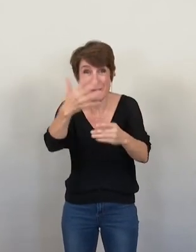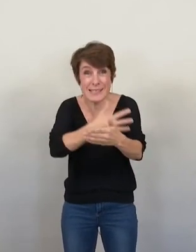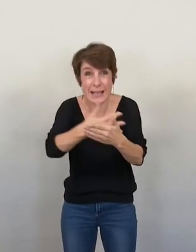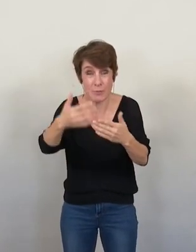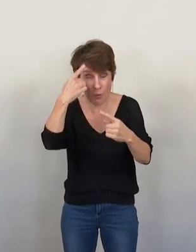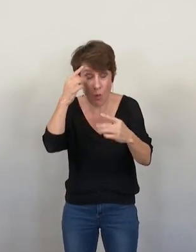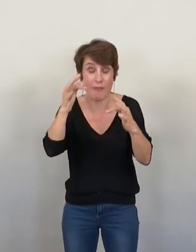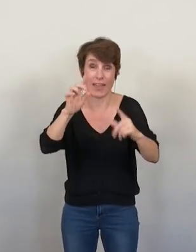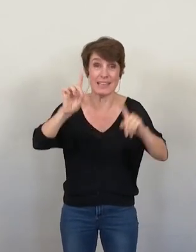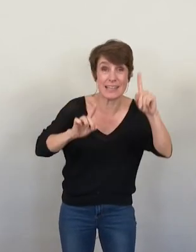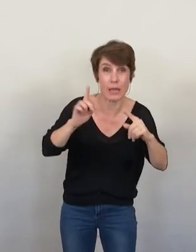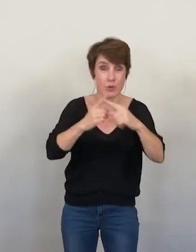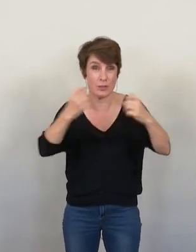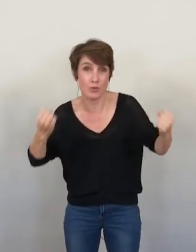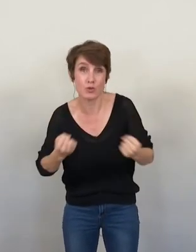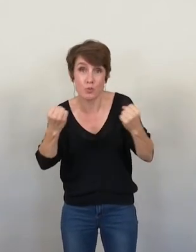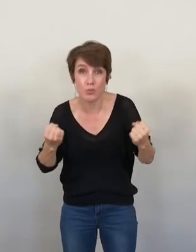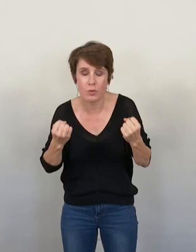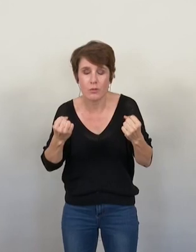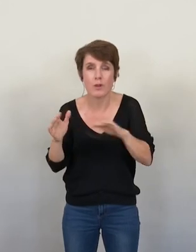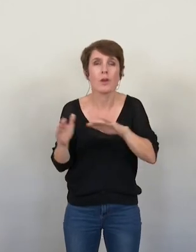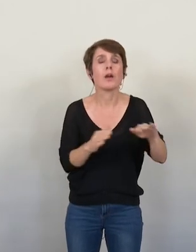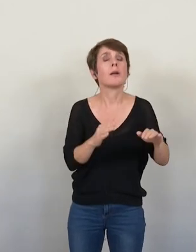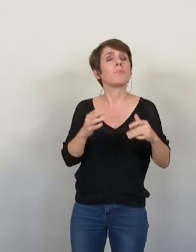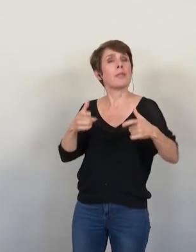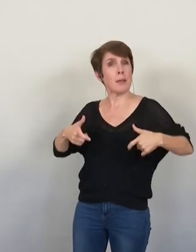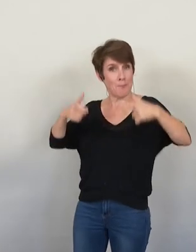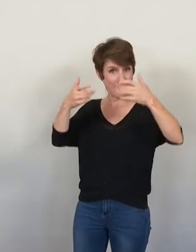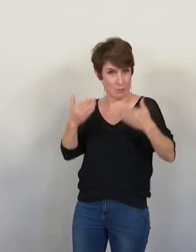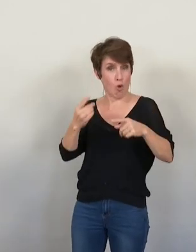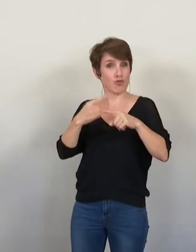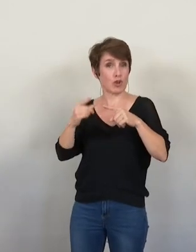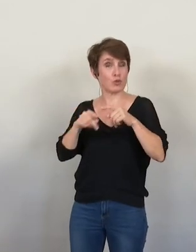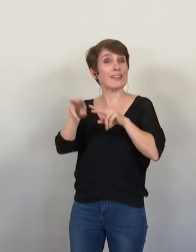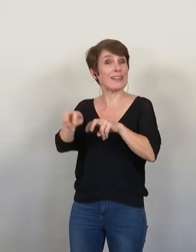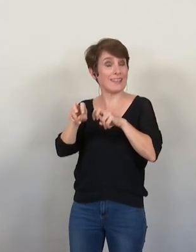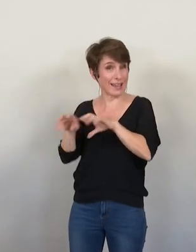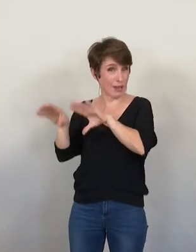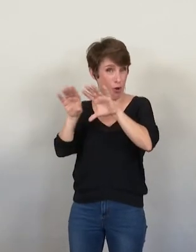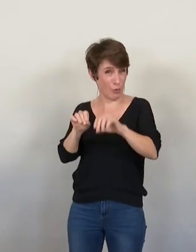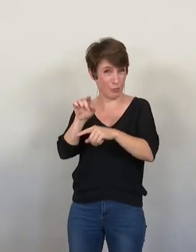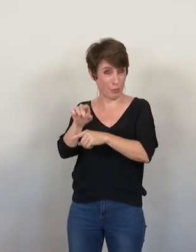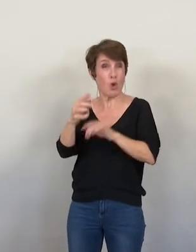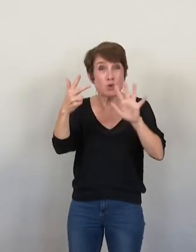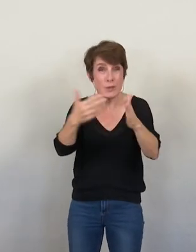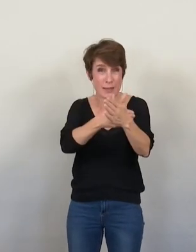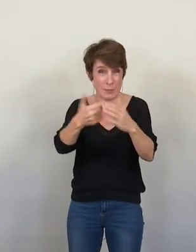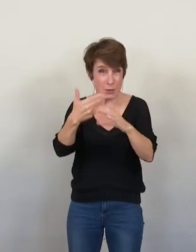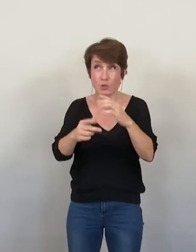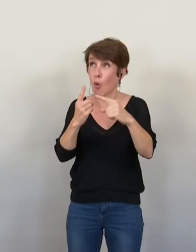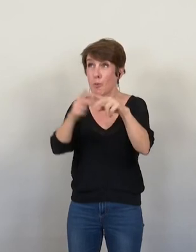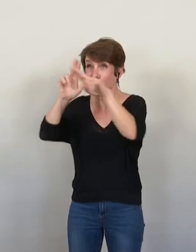cérémonie quoi d'autre encore l'achat du Crédit Agricole nous y sommes aujourd'hui 8 millions d'euros plus près de 6 millions de